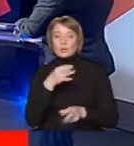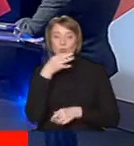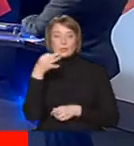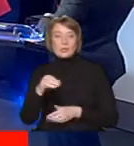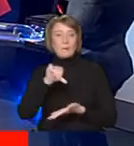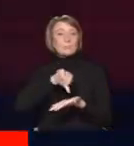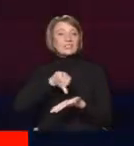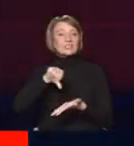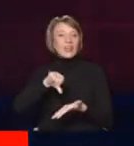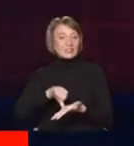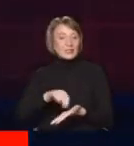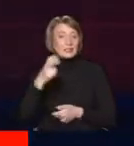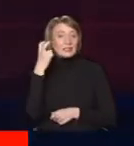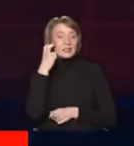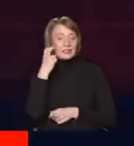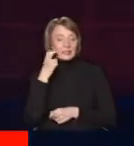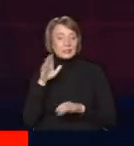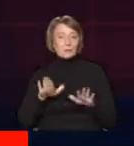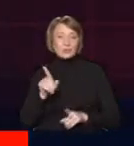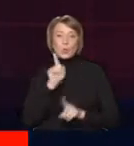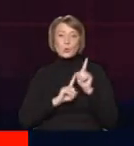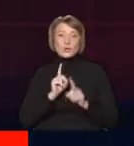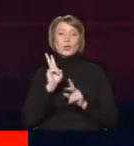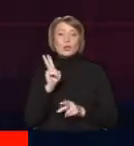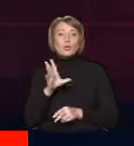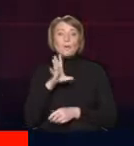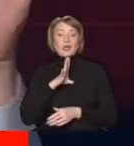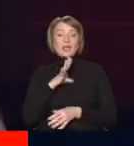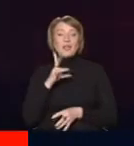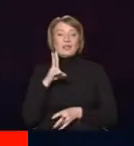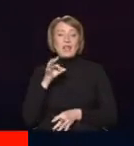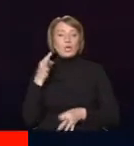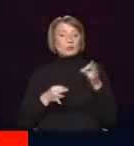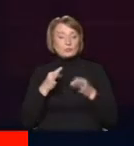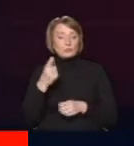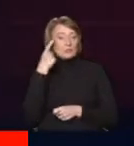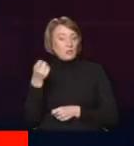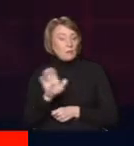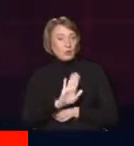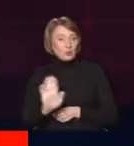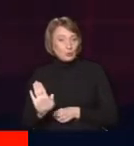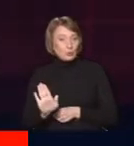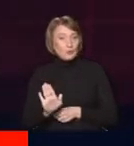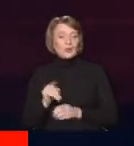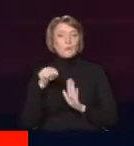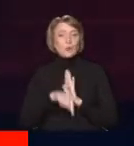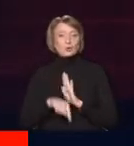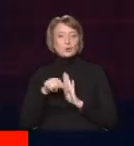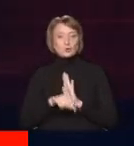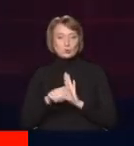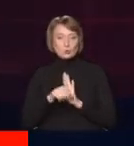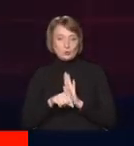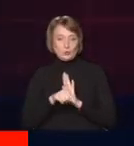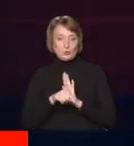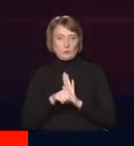представник Київської міської ради, який був на цьому суді, це не повідомив. І от по факту. Ні, чекайте, дайте я закінчу. І по суті злив